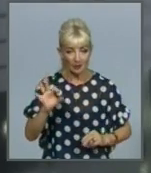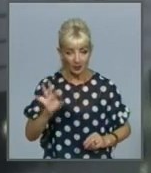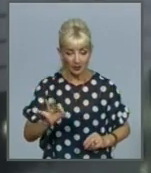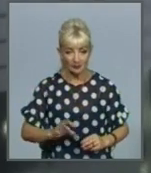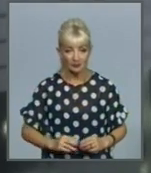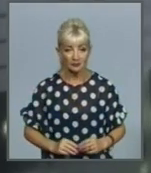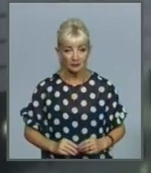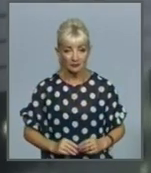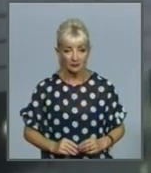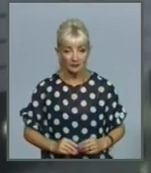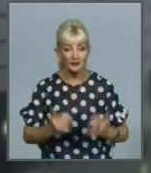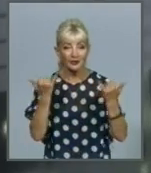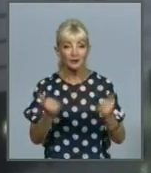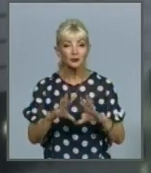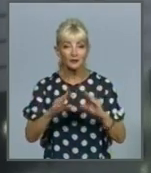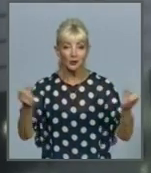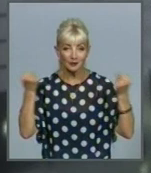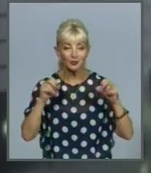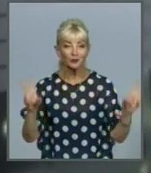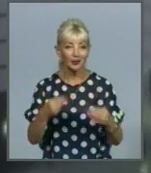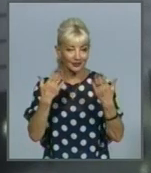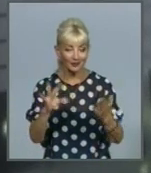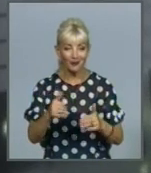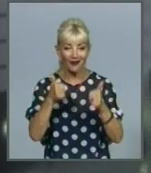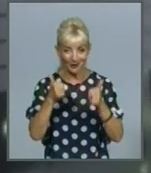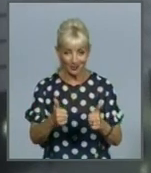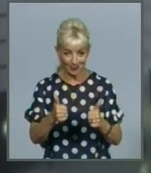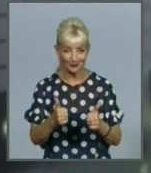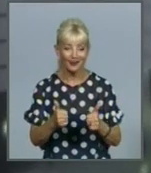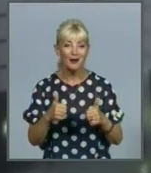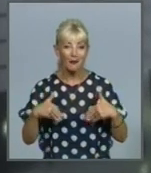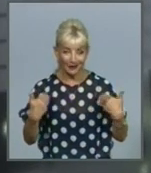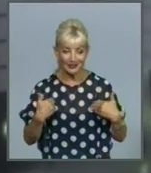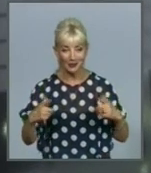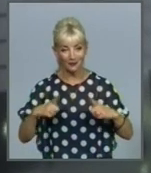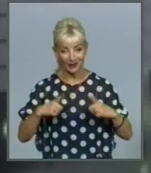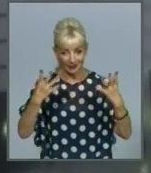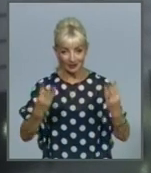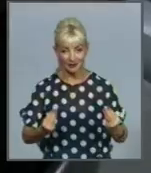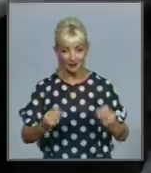Сегодня все о спорте. Удачи вам и хороших продуктивных выходных.